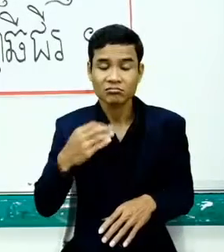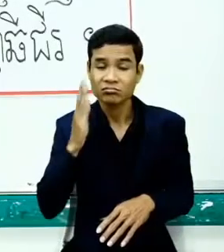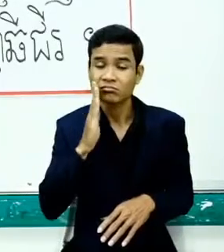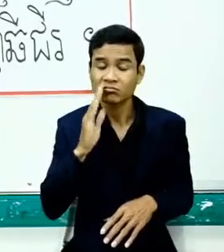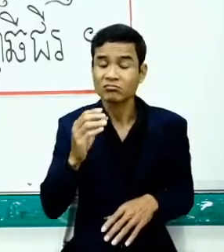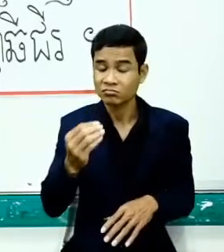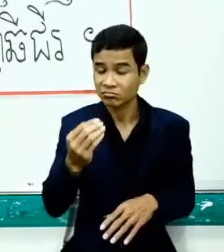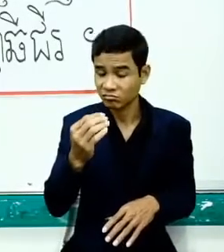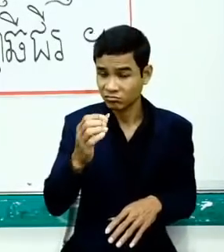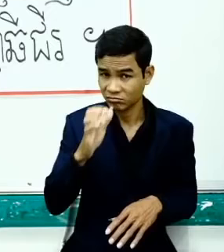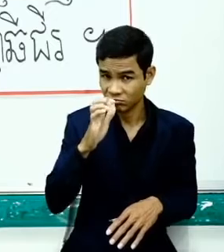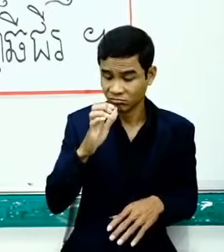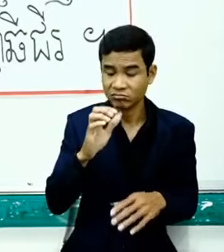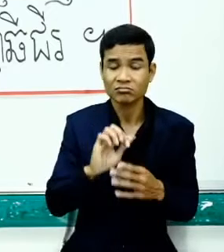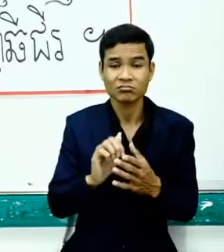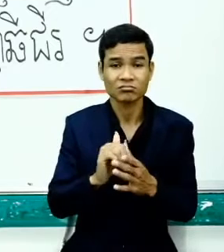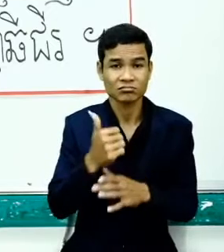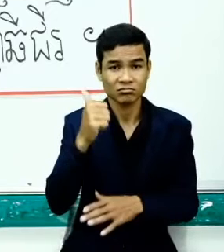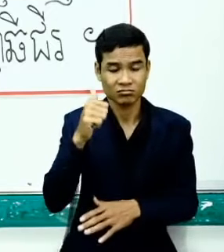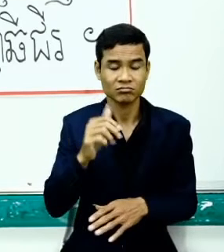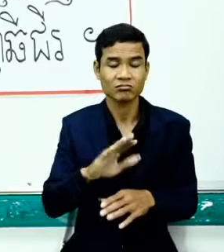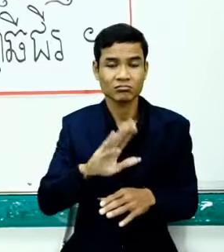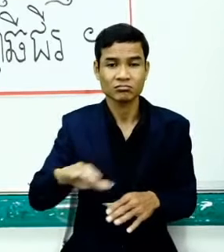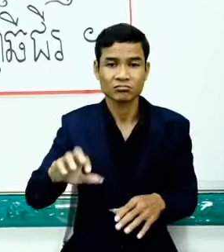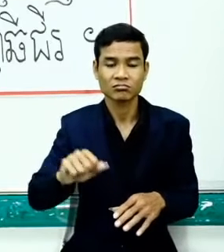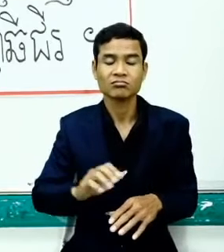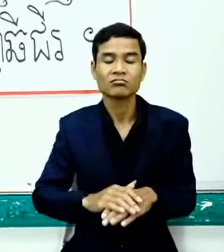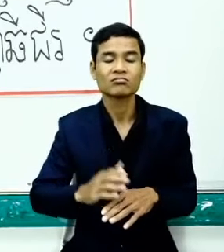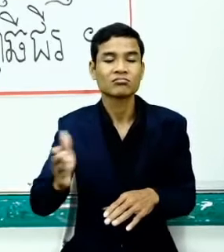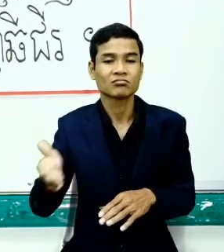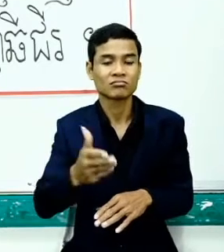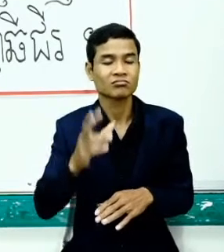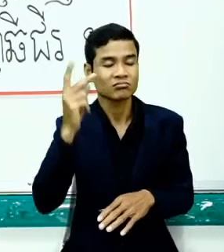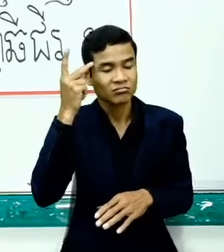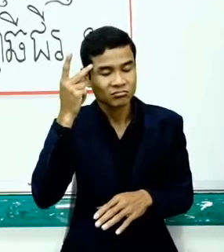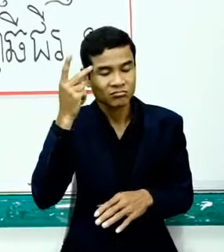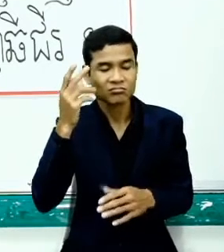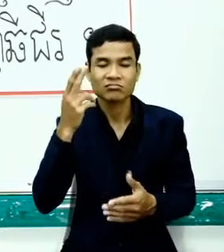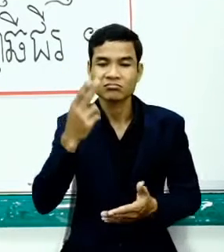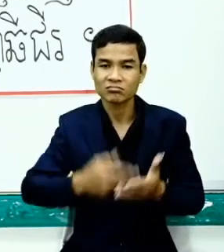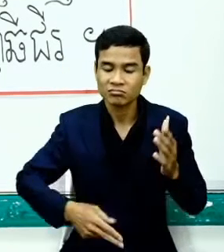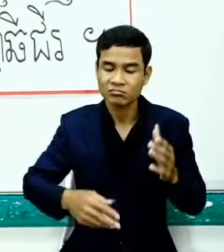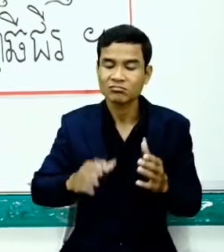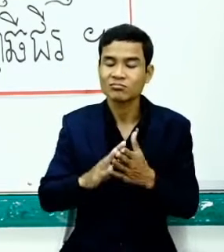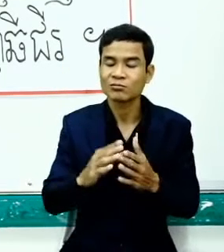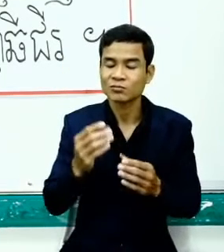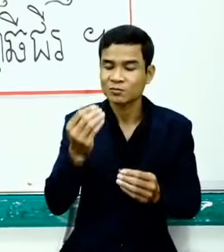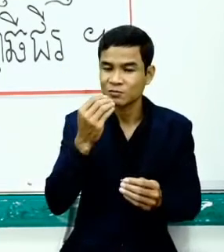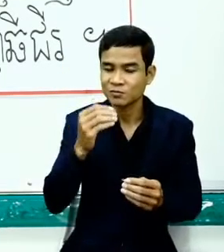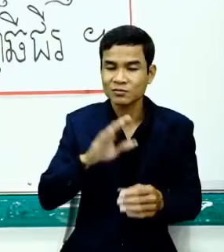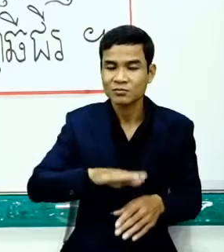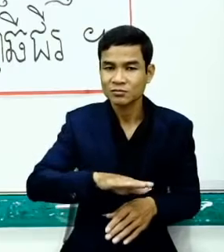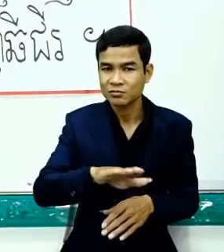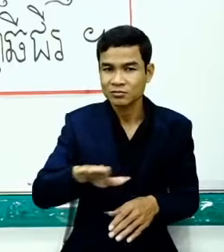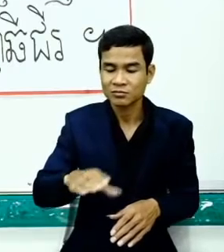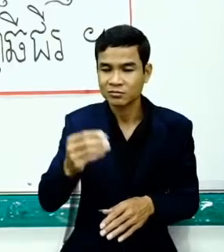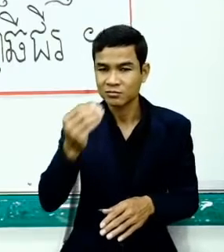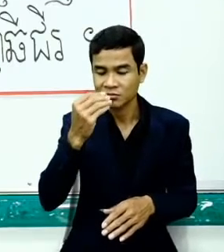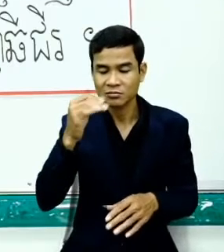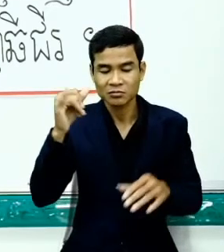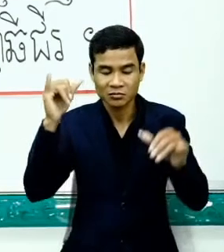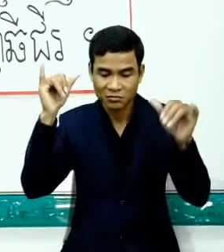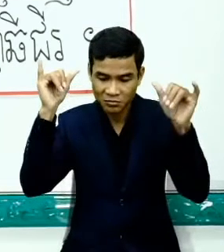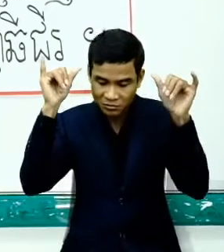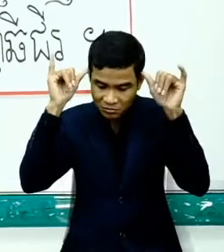ណមែនទាំងកូនកូនទាំងអស់គ្នាចោះចំណាយកូនវិញតើតាកូនគិតថាតើអ្វីខ្លះជាចំណីរបស់សត្វកោដែរកូនមានតែ